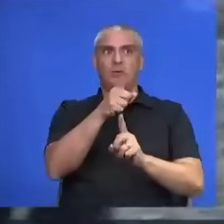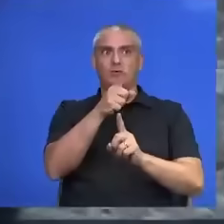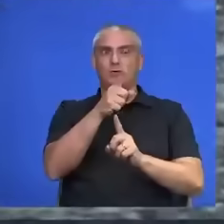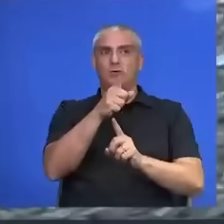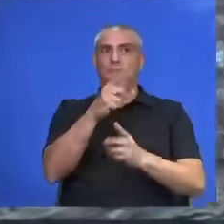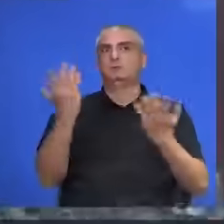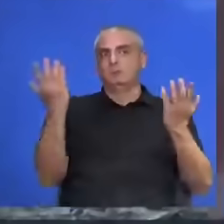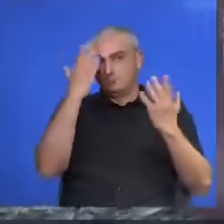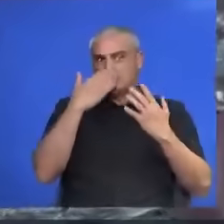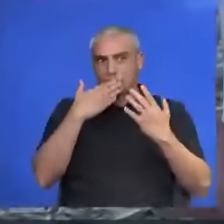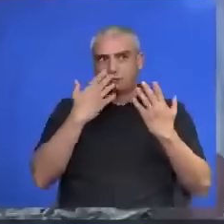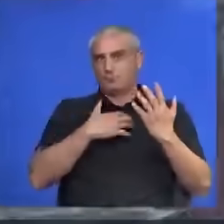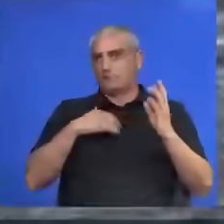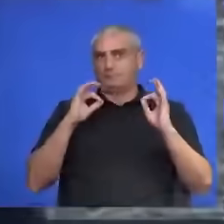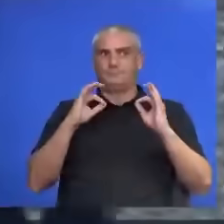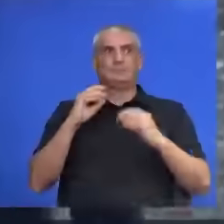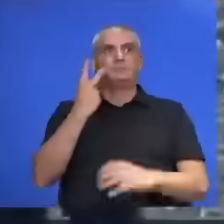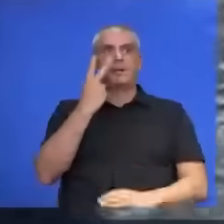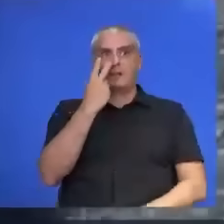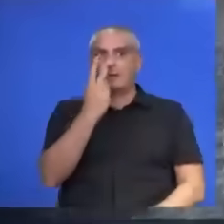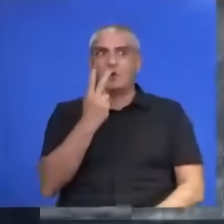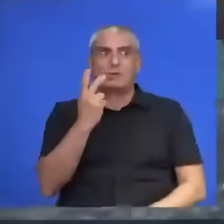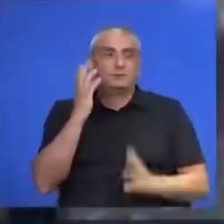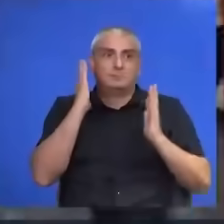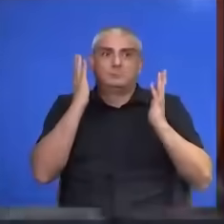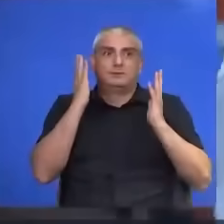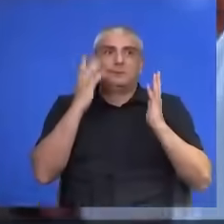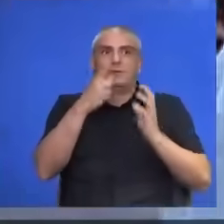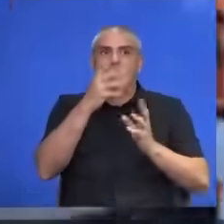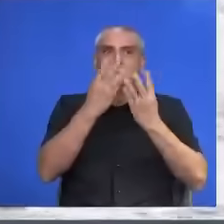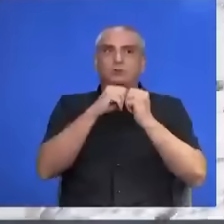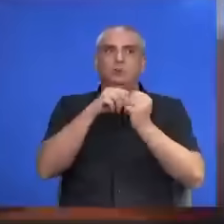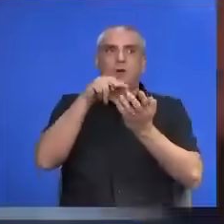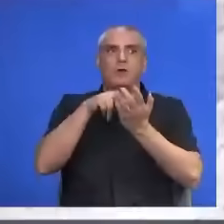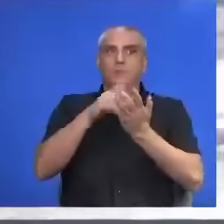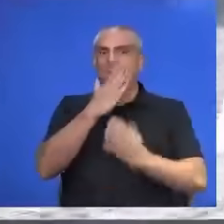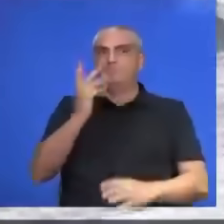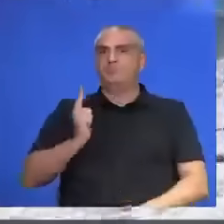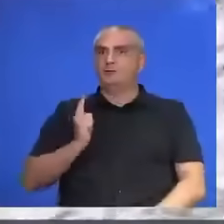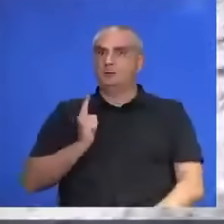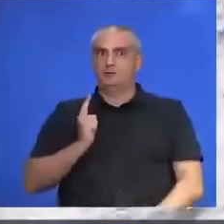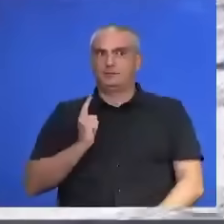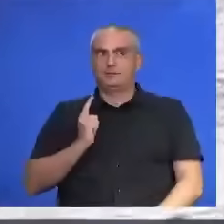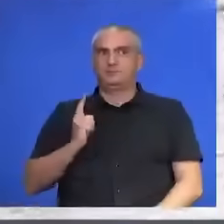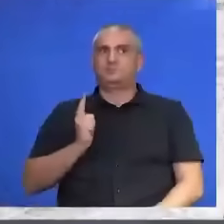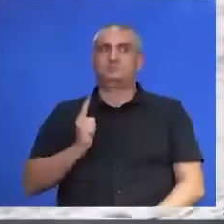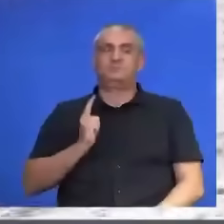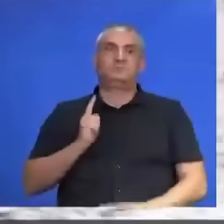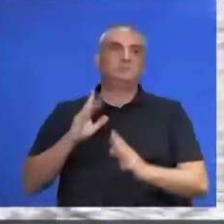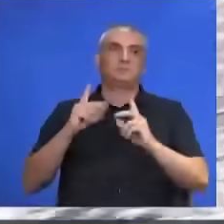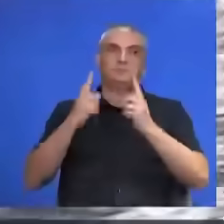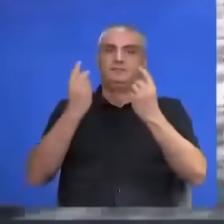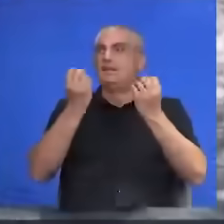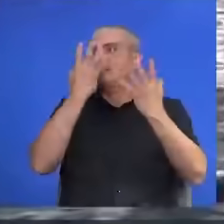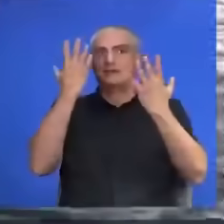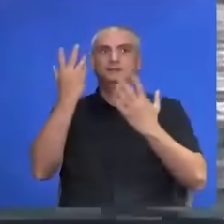נפגעים. ואחד מן המראות המצמררים הם בני המשפחה שעומדים בצד. מחכים, אולי יקרה הנס והם יגיעו